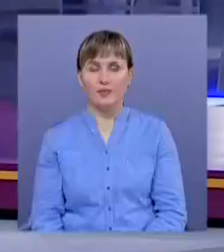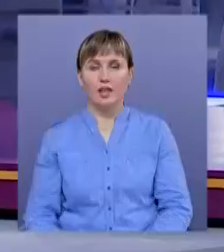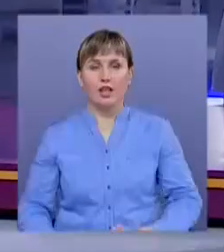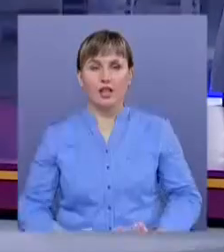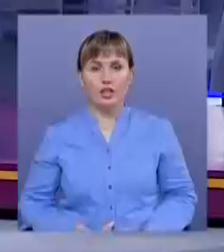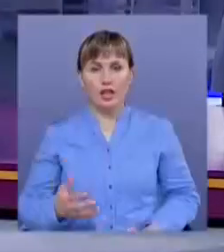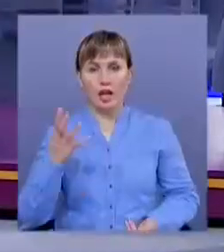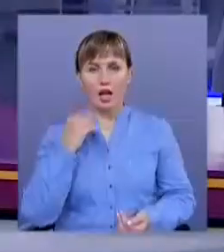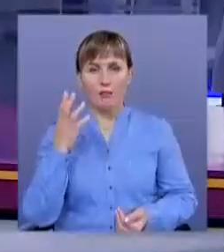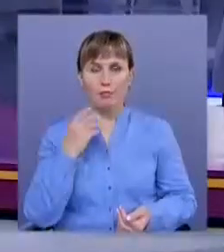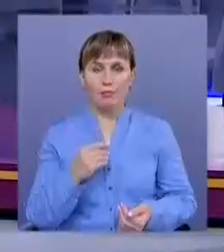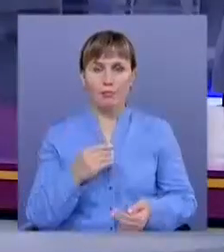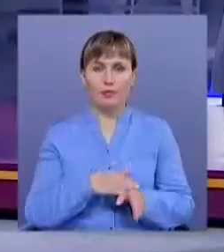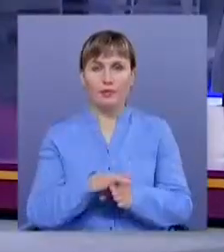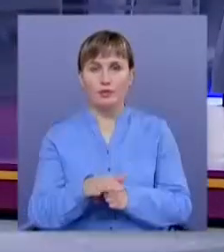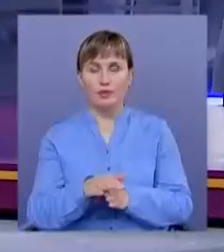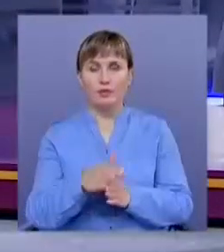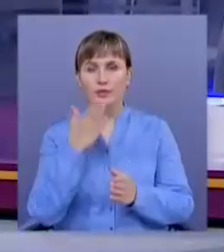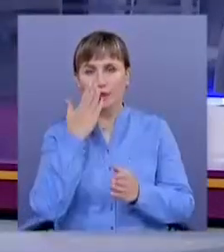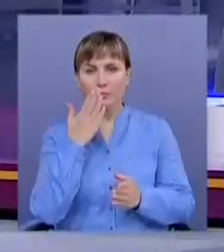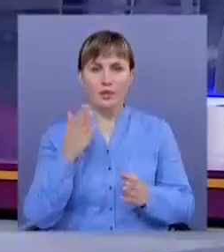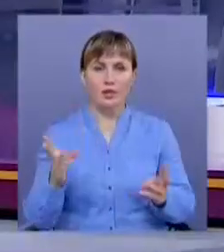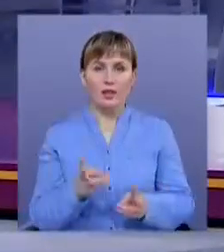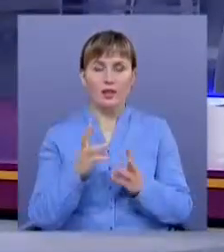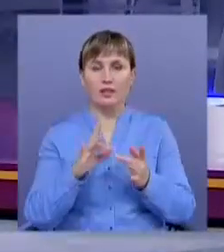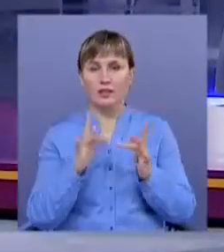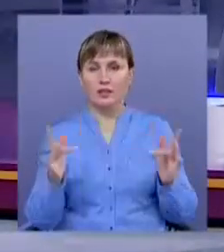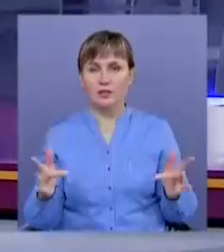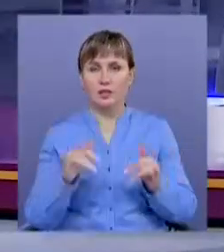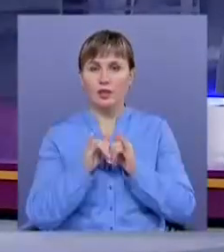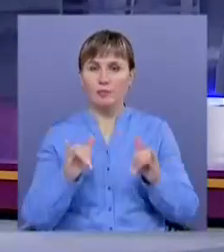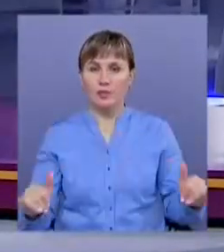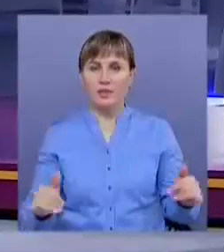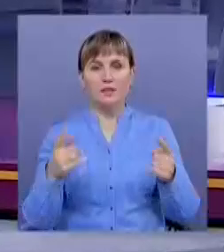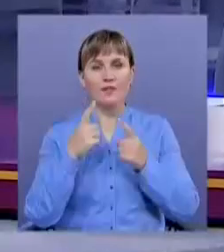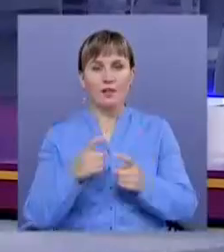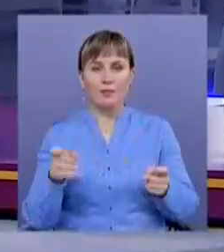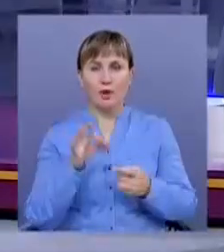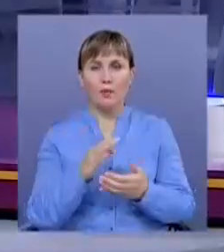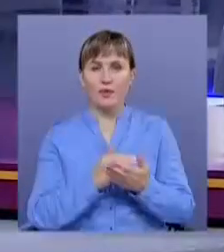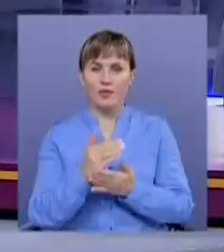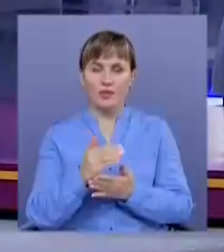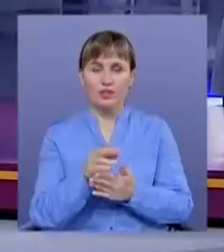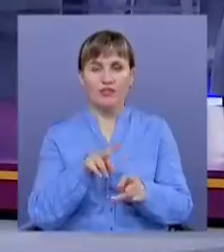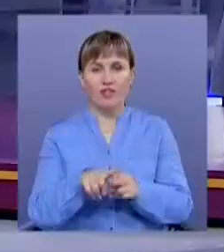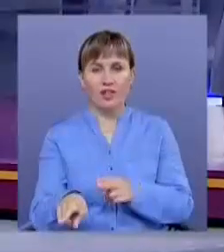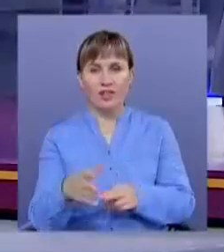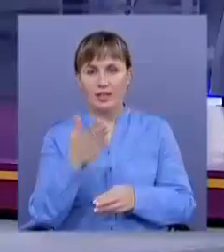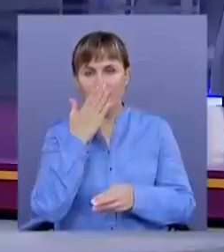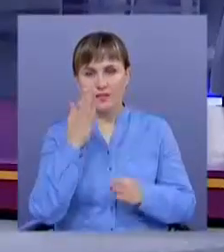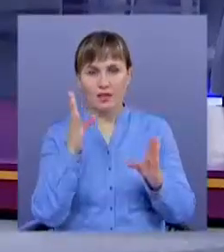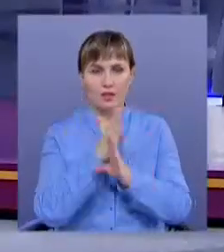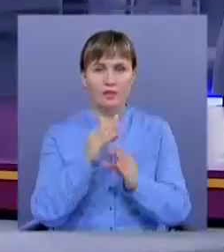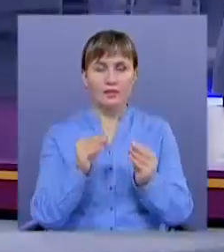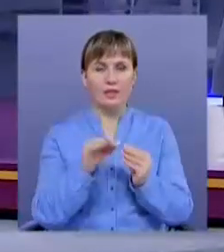Жители Алматы переполошил запах гари. В социальных сетях молниеносно распространилась информация о превышении вредных веществ в воздухе в